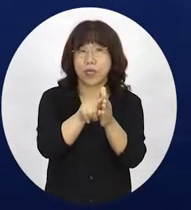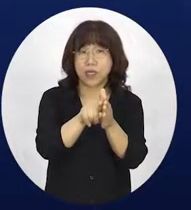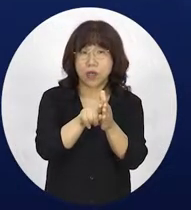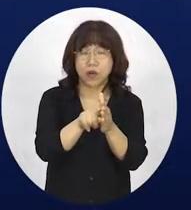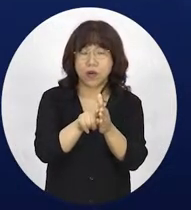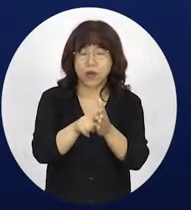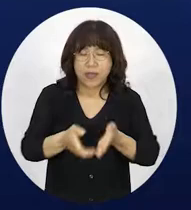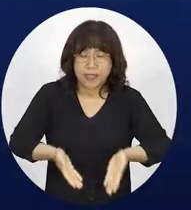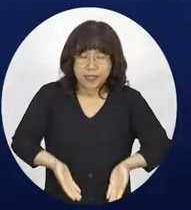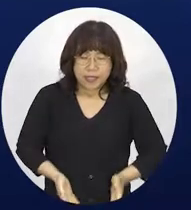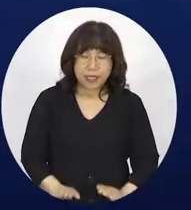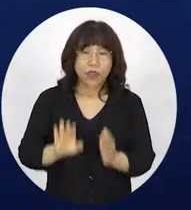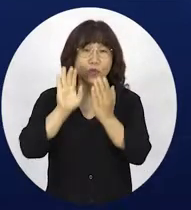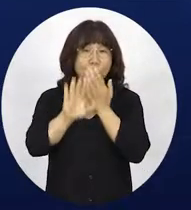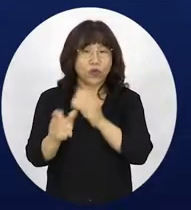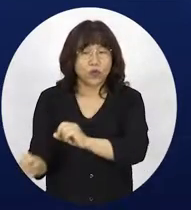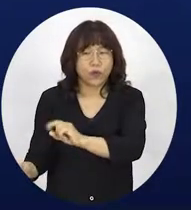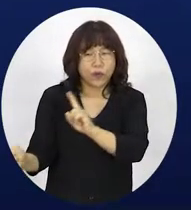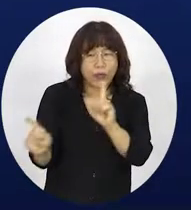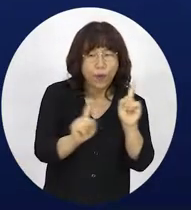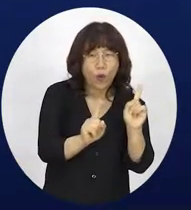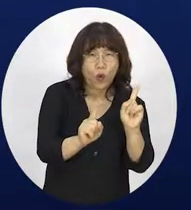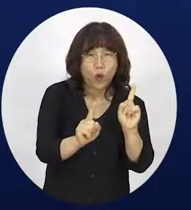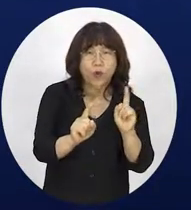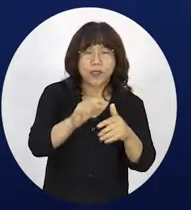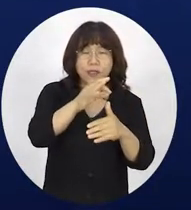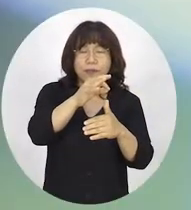다둥이맘 산후회복 지원 사업을 추진합니다.